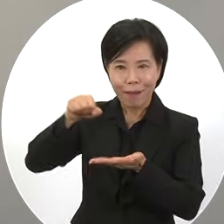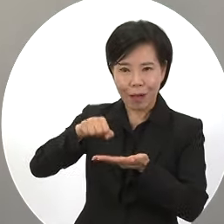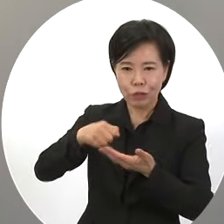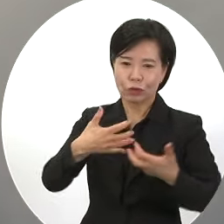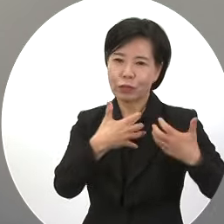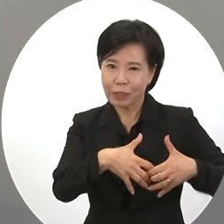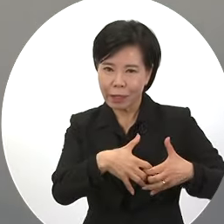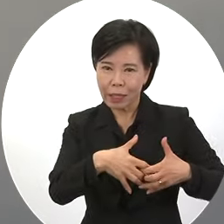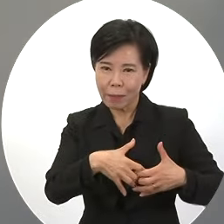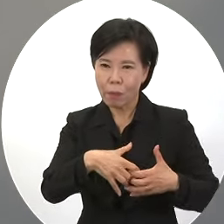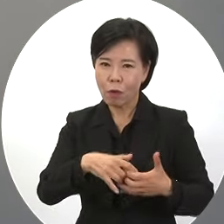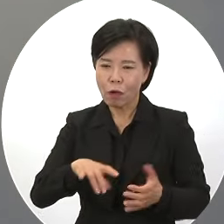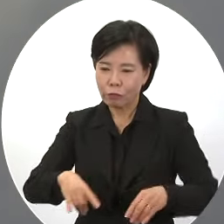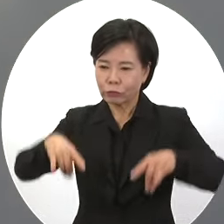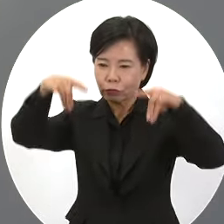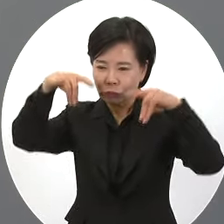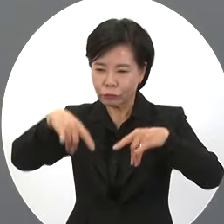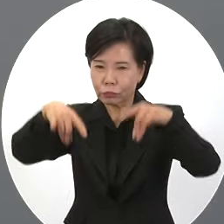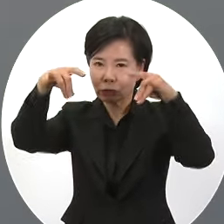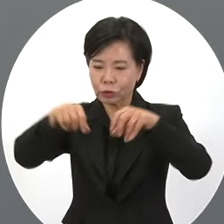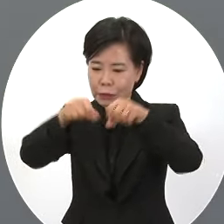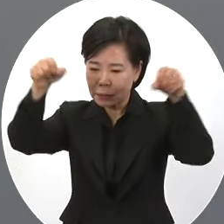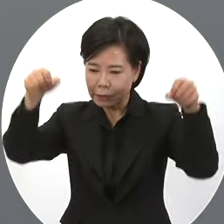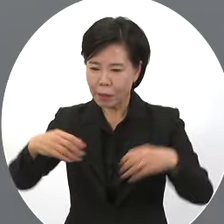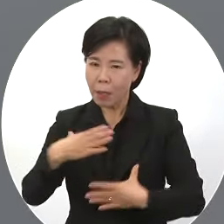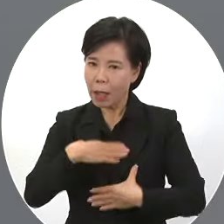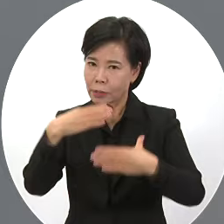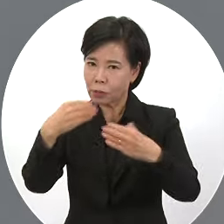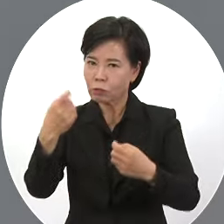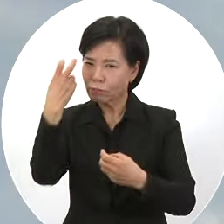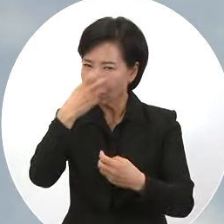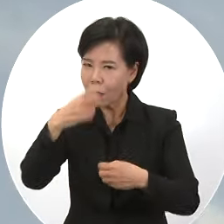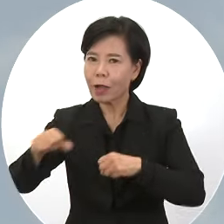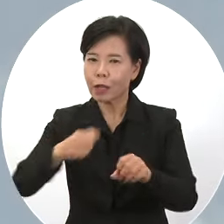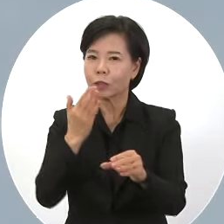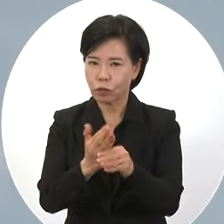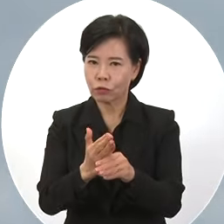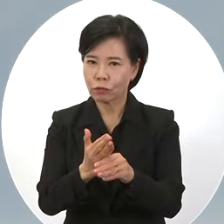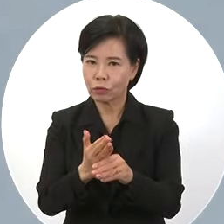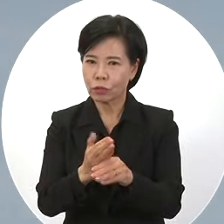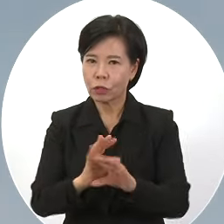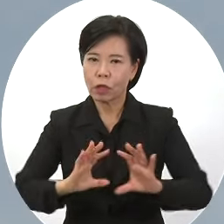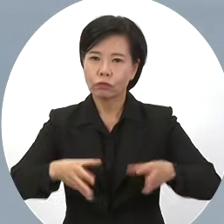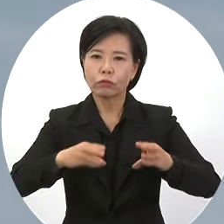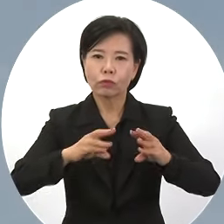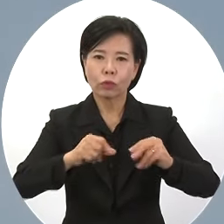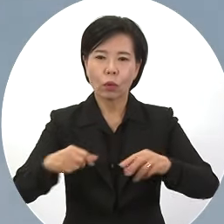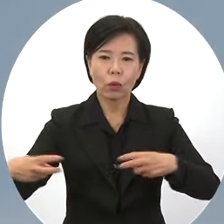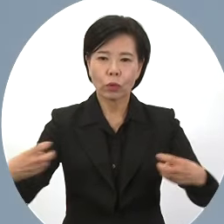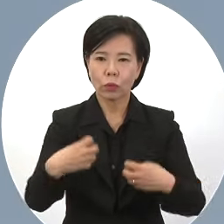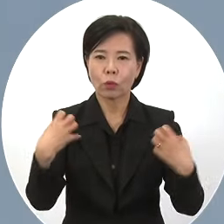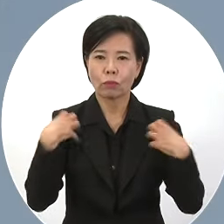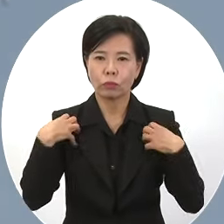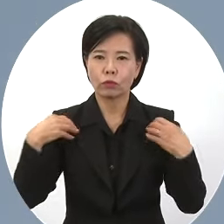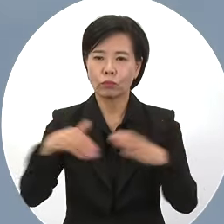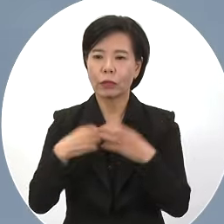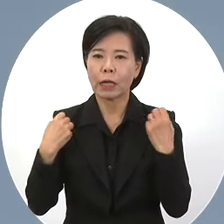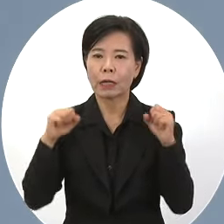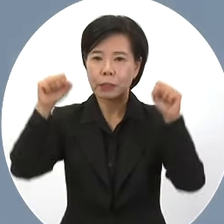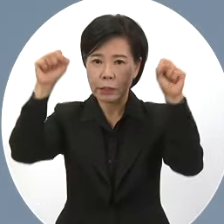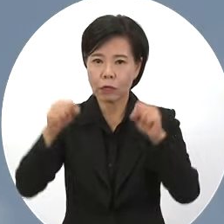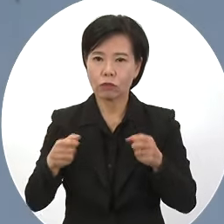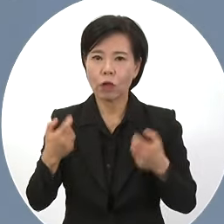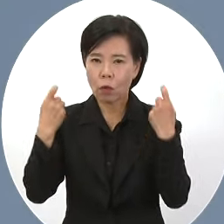UAM 기체와 운항 시스템의 안전성을 확인했습니다. 이번 행사에는 국토교통부와